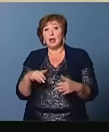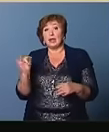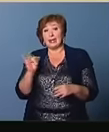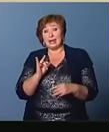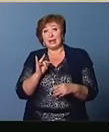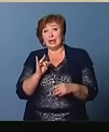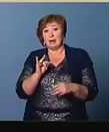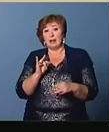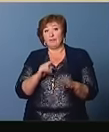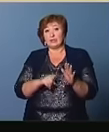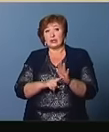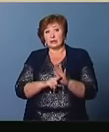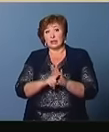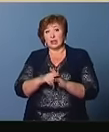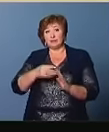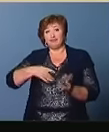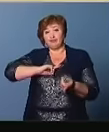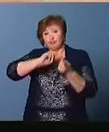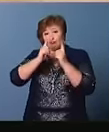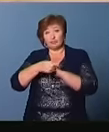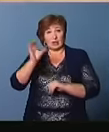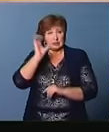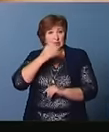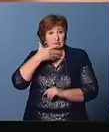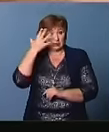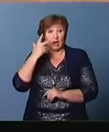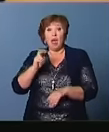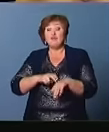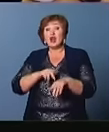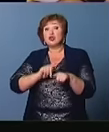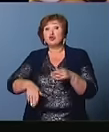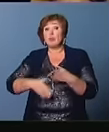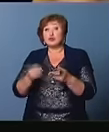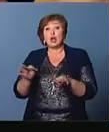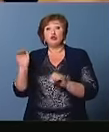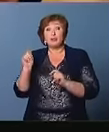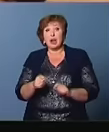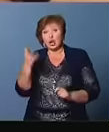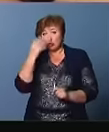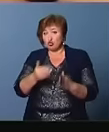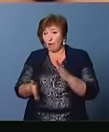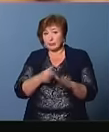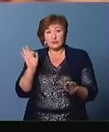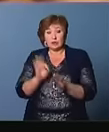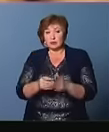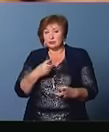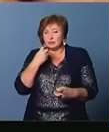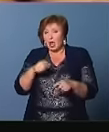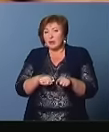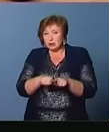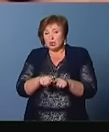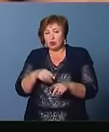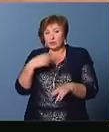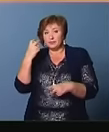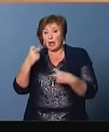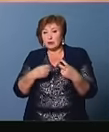лицо таким синим было, я испугалась. Врачи скорой помощи, которые приехали ночью по вызову, тоже стали испытывать похожие симптомы.